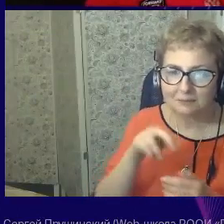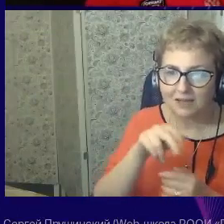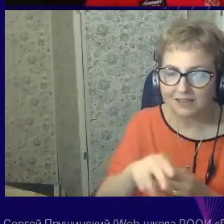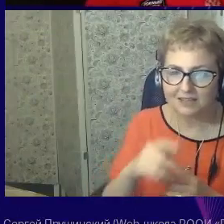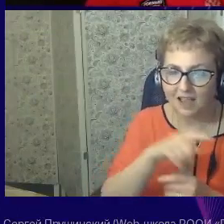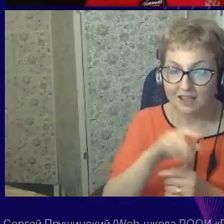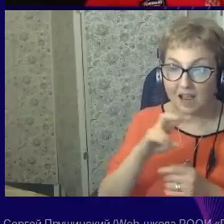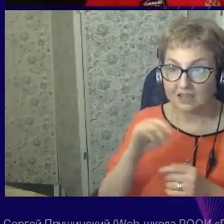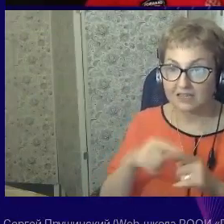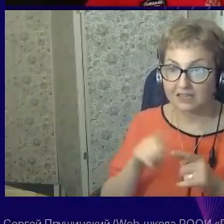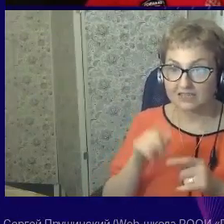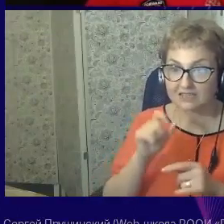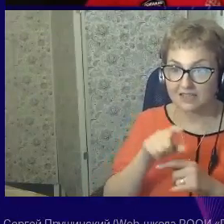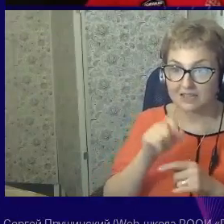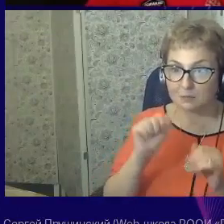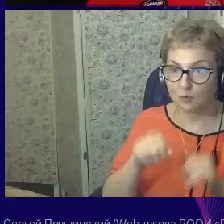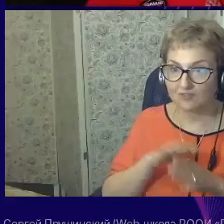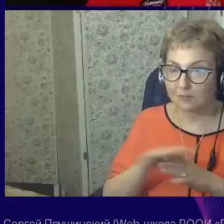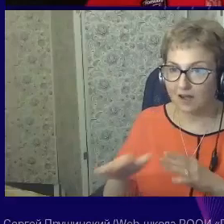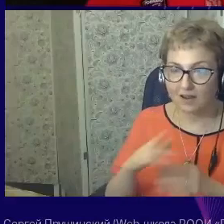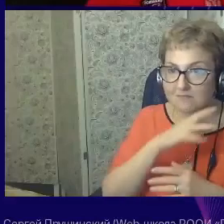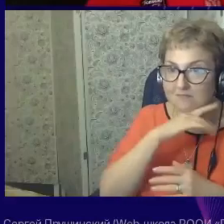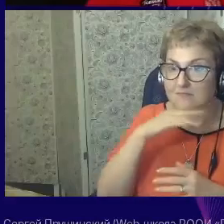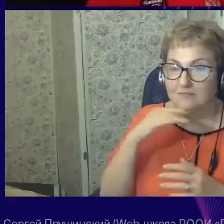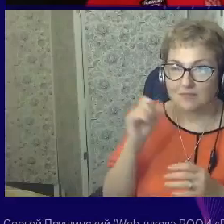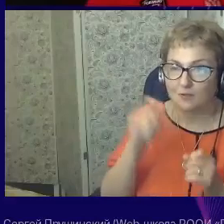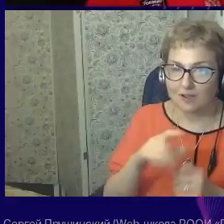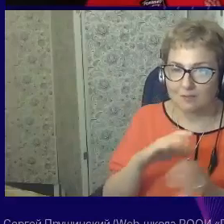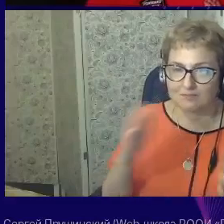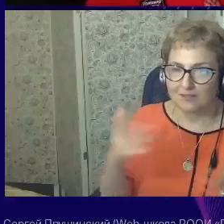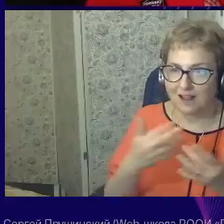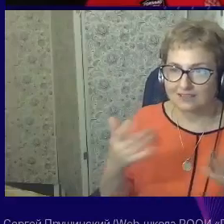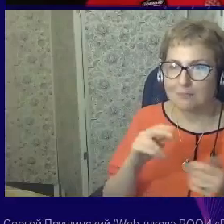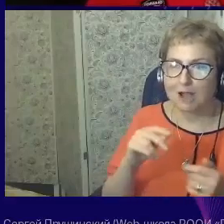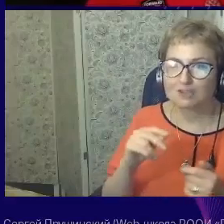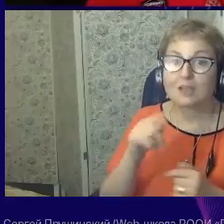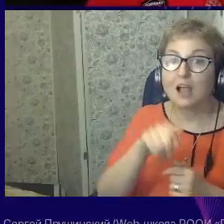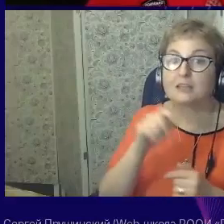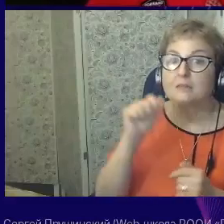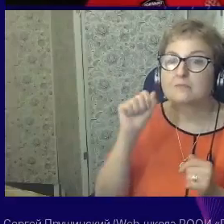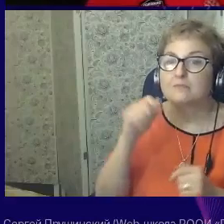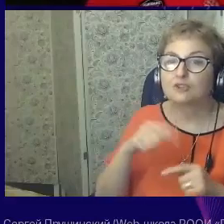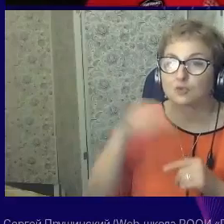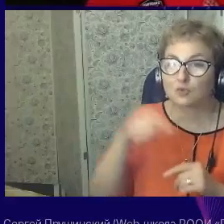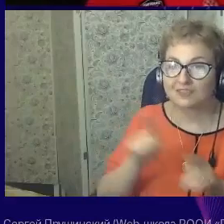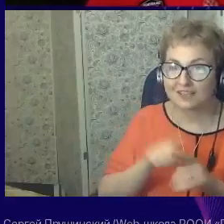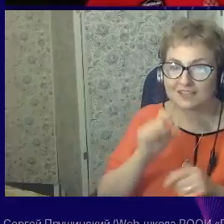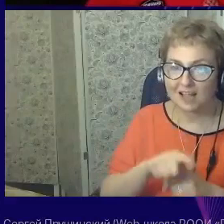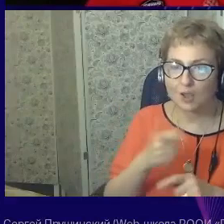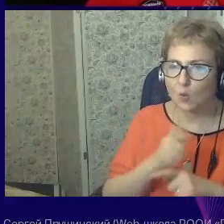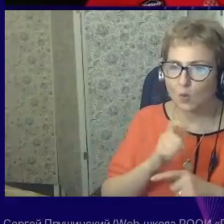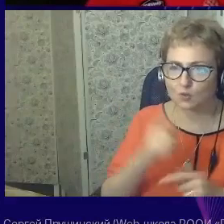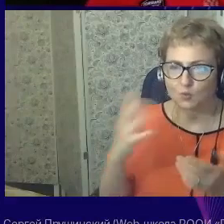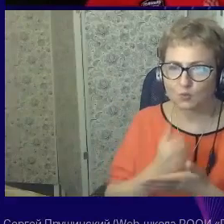они могут эти задания решать прям пачками. Для них это очень интересно. Они чувствуют на таких заданиях себя